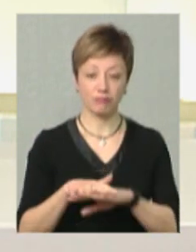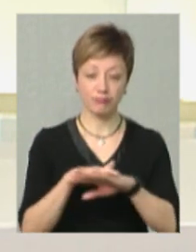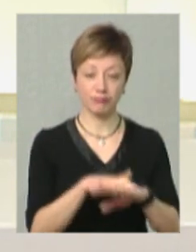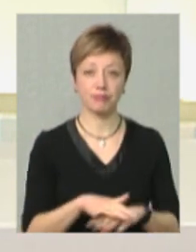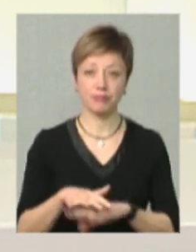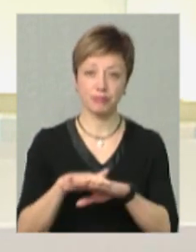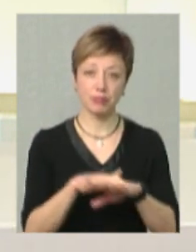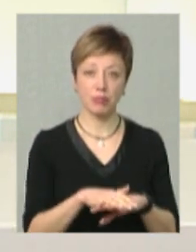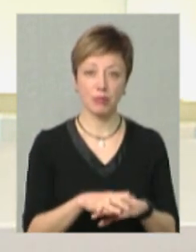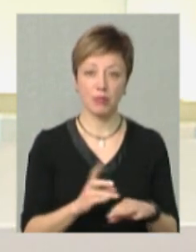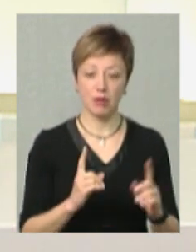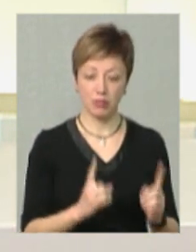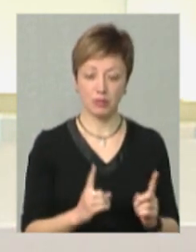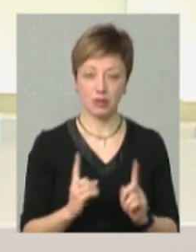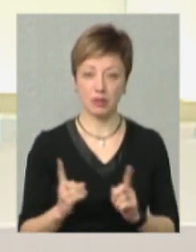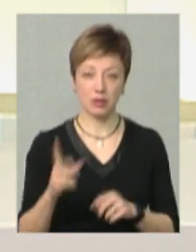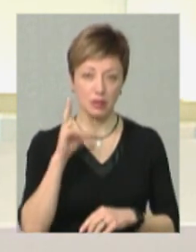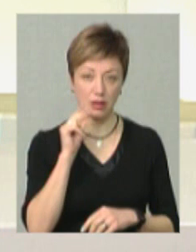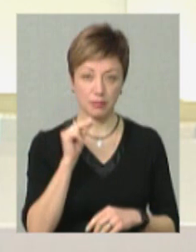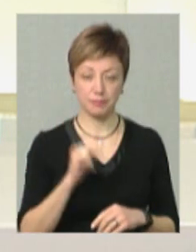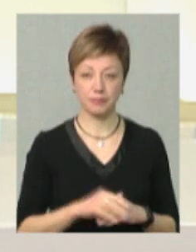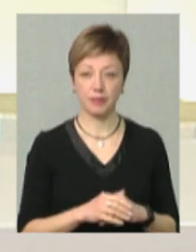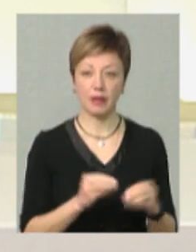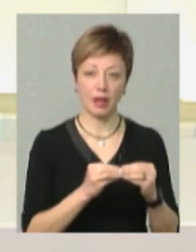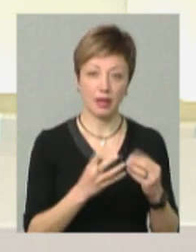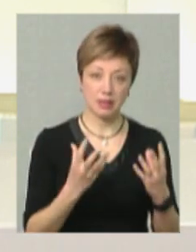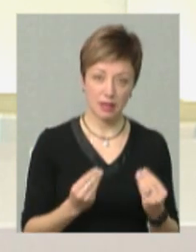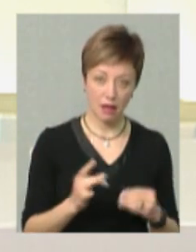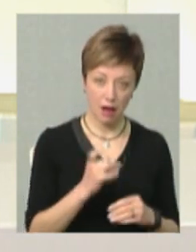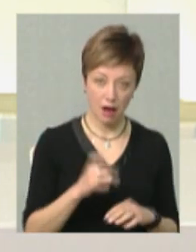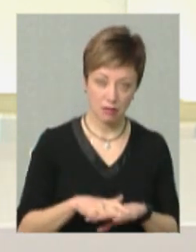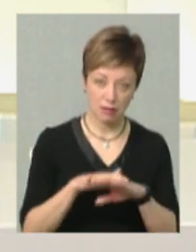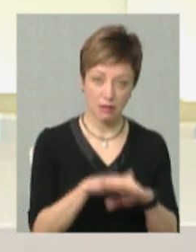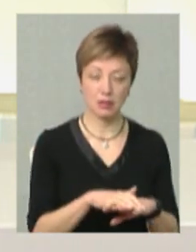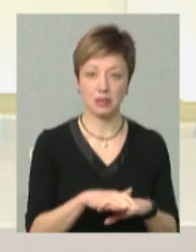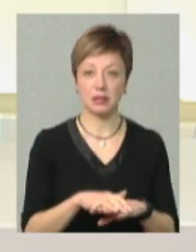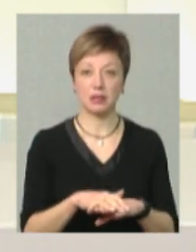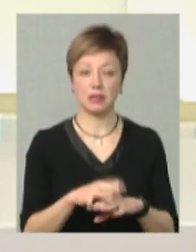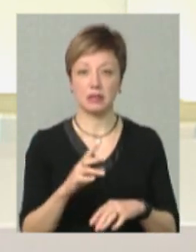можна так сказати, по декадам. Так, там 10 днів раз, ми